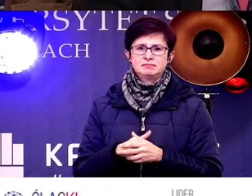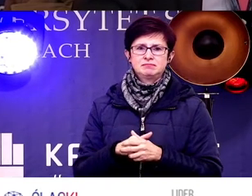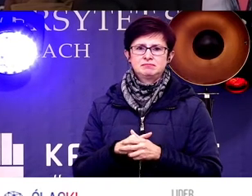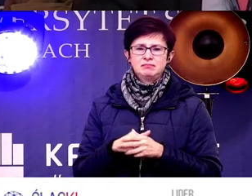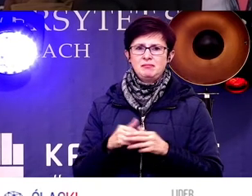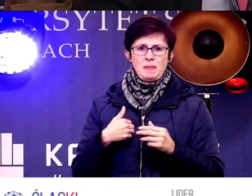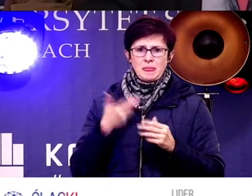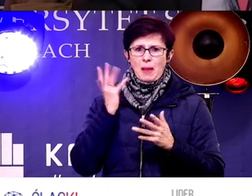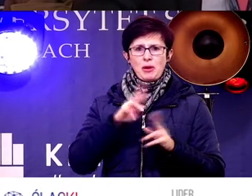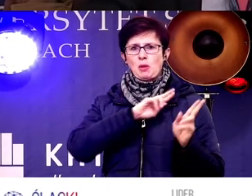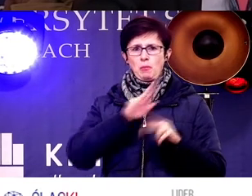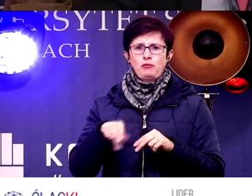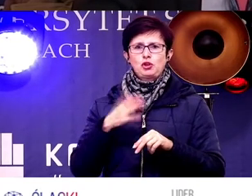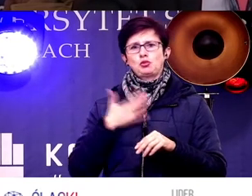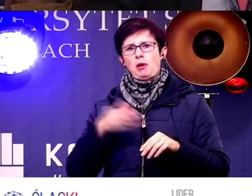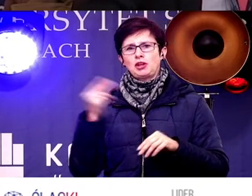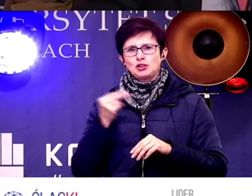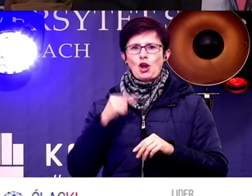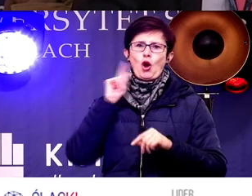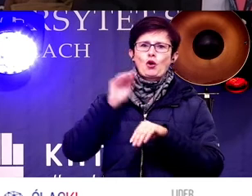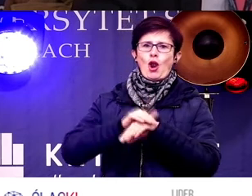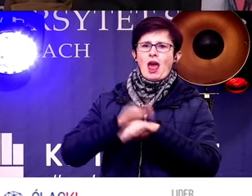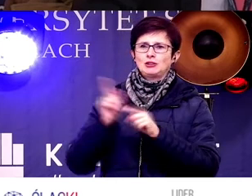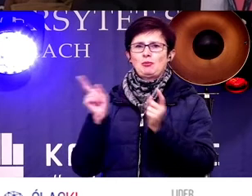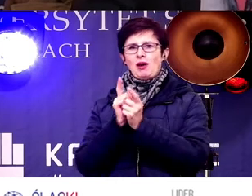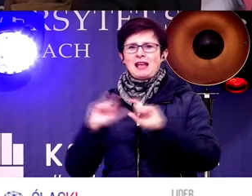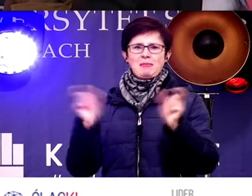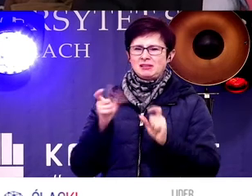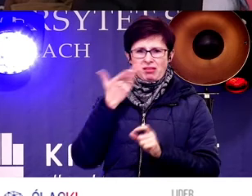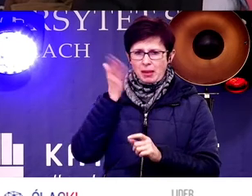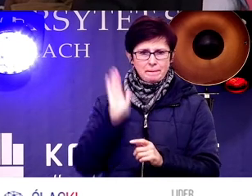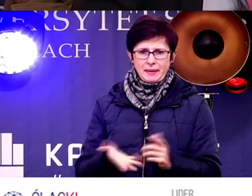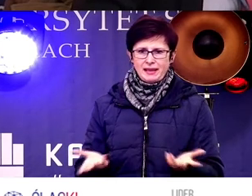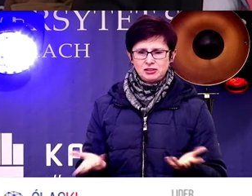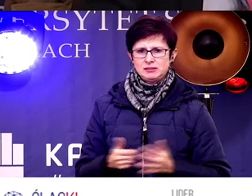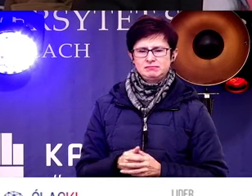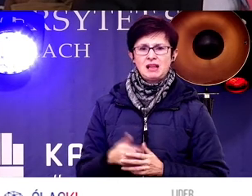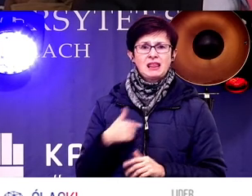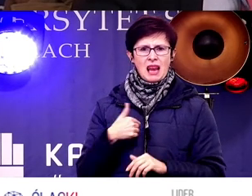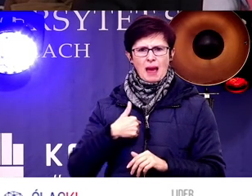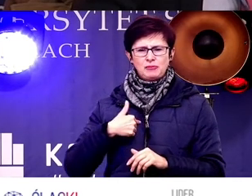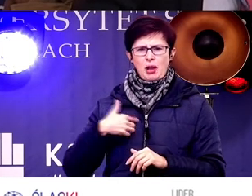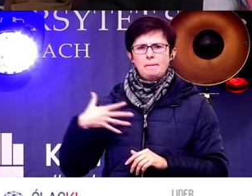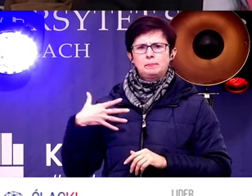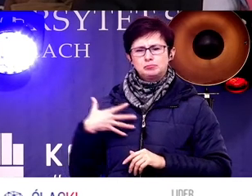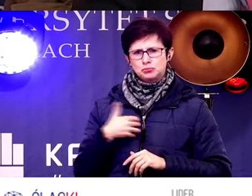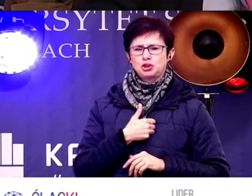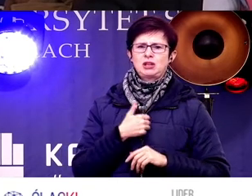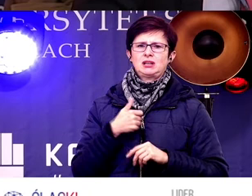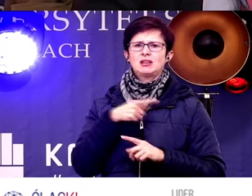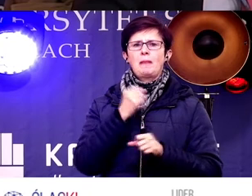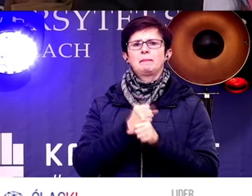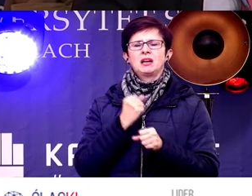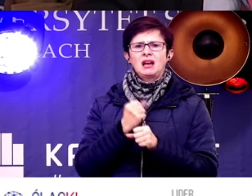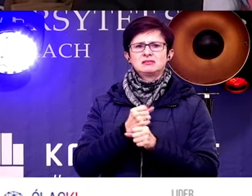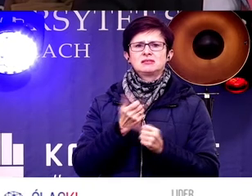wrócimy na weekend i nie spotkamy się z kolegami ze szkoły. Jednym z na przykład z takich dla mnie przykrych konsekwencji mojej pracy